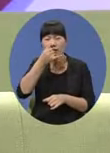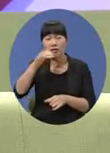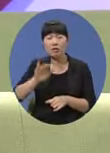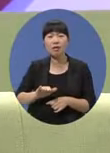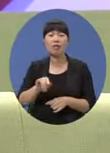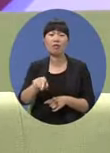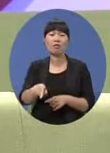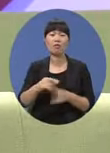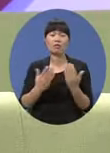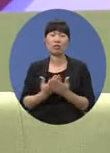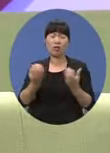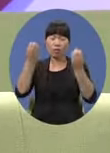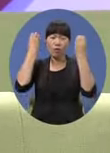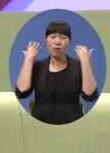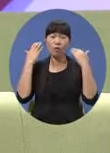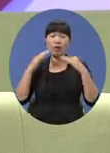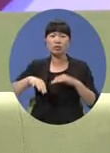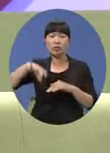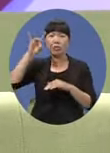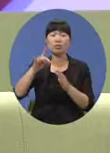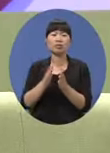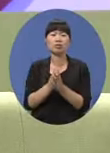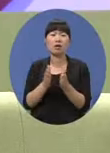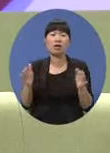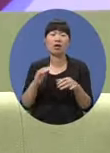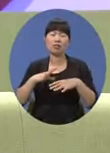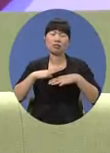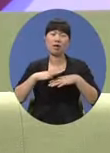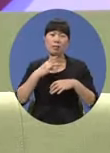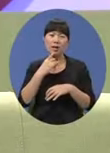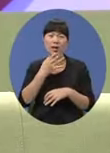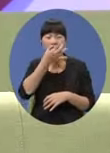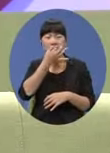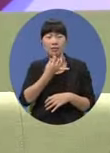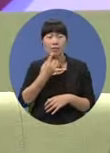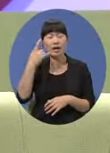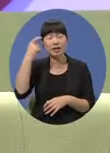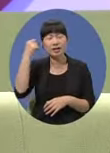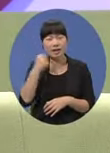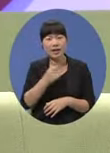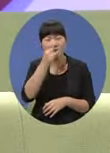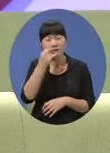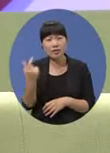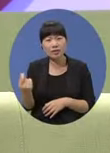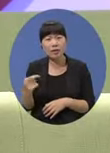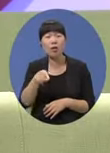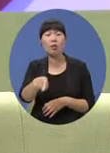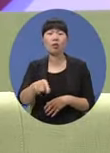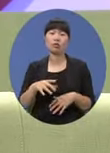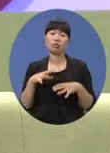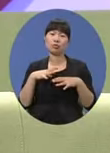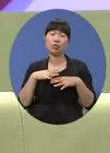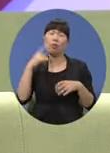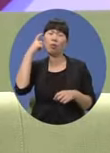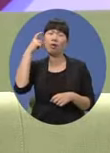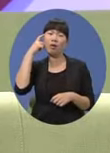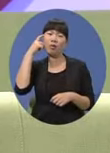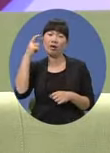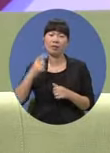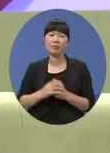근데 그런 거다 잊어버리고 맨 처음에 시작하는 거를 그 두려워하는 힘든 것 같아요. 것만 이제 생각을 하는 것 같다. 왜 얘는 이렇게 두려워하는